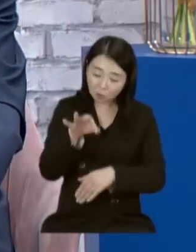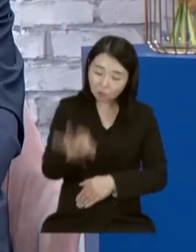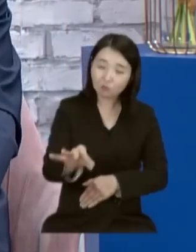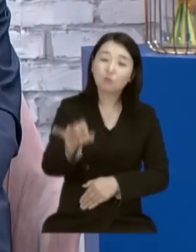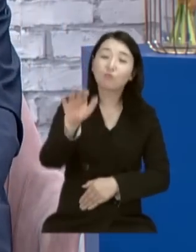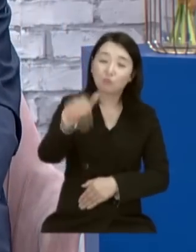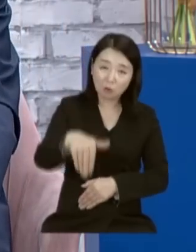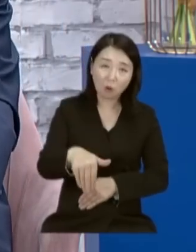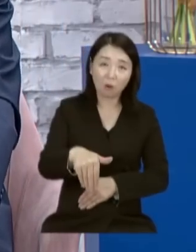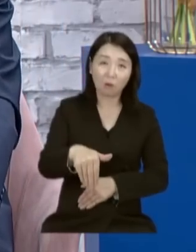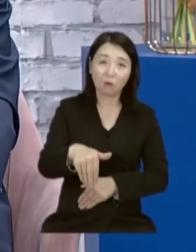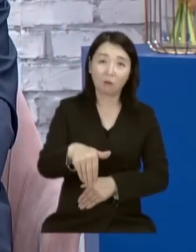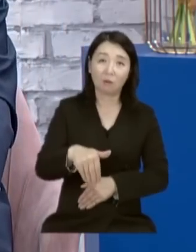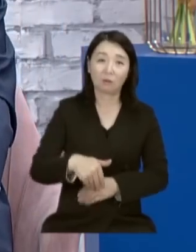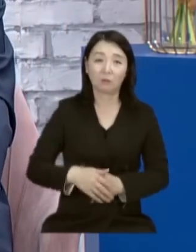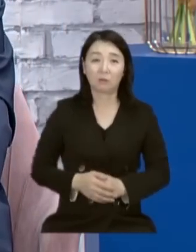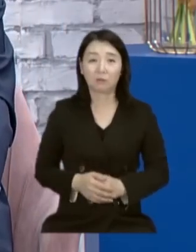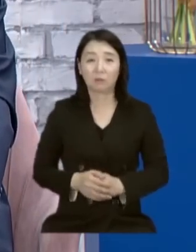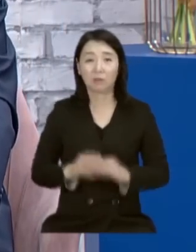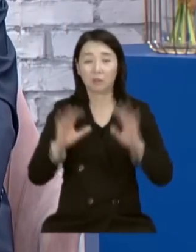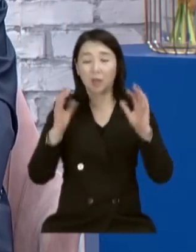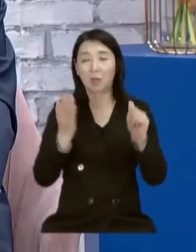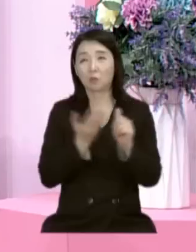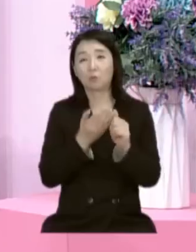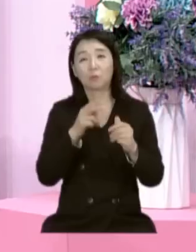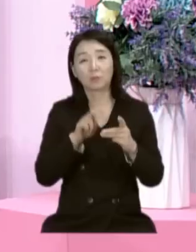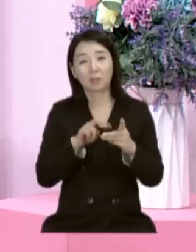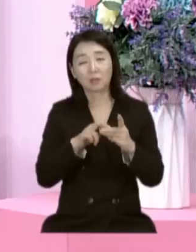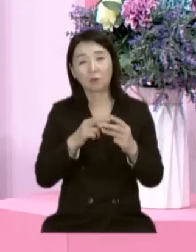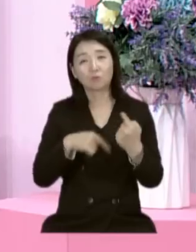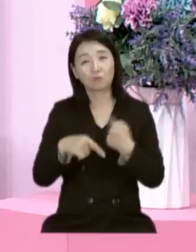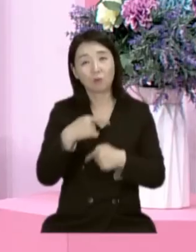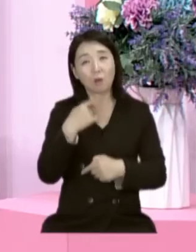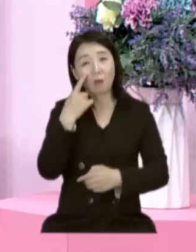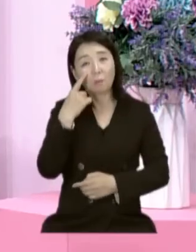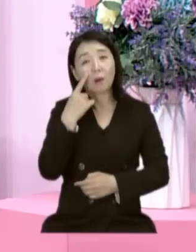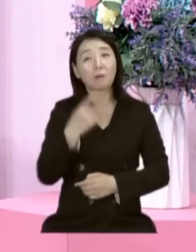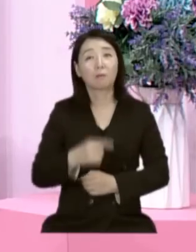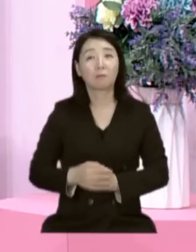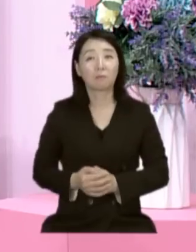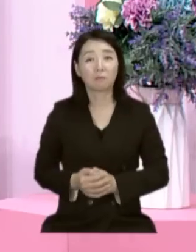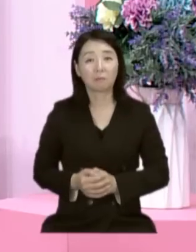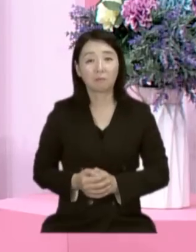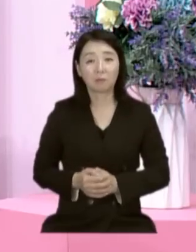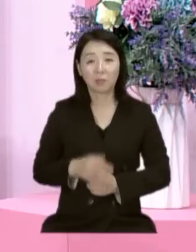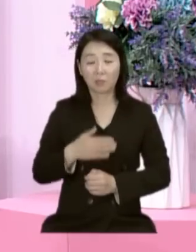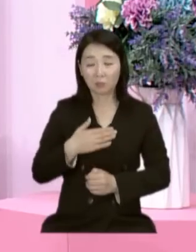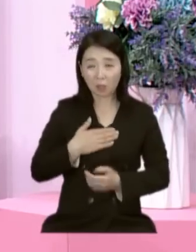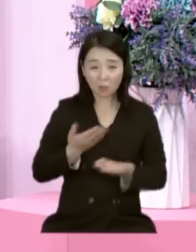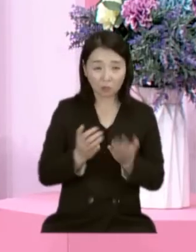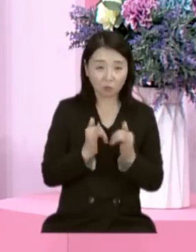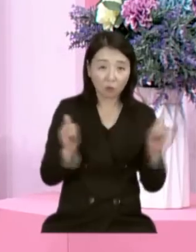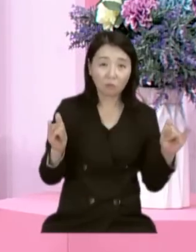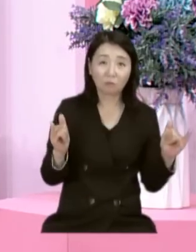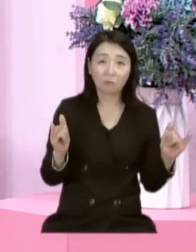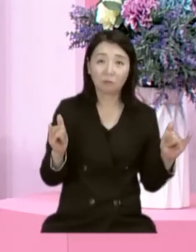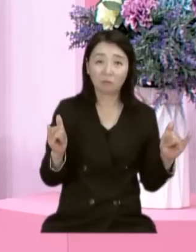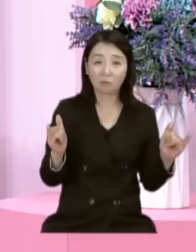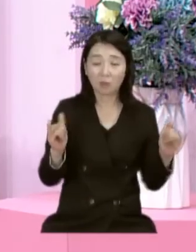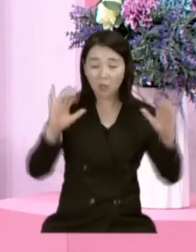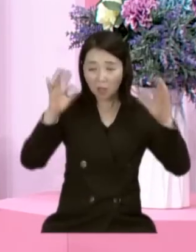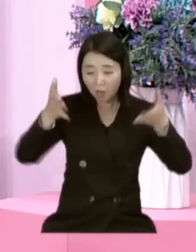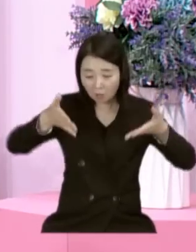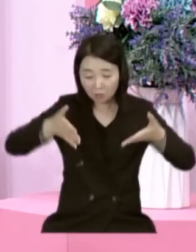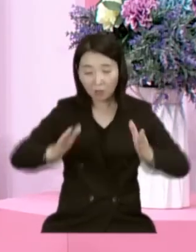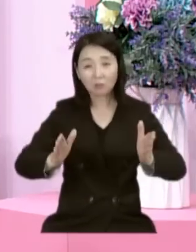채용해서 그렇죠. 이 육아 돌봄 센터를 네. 운영을 한다고 하면은 내 직원이 네. 출산을